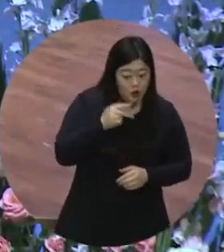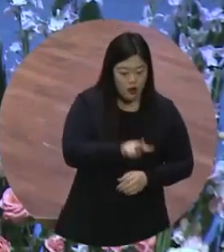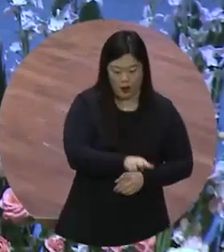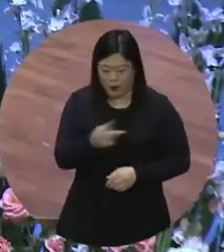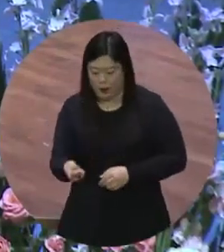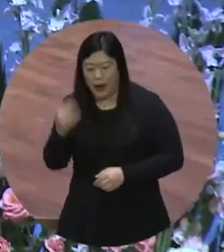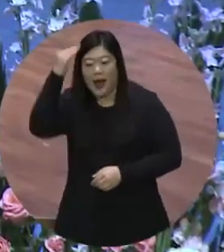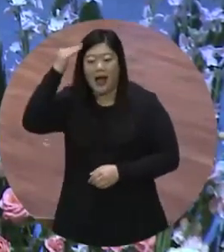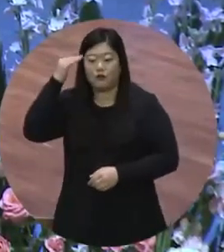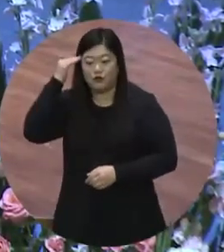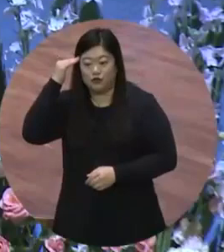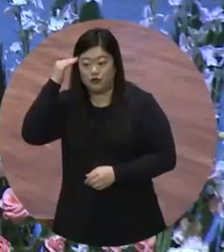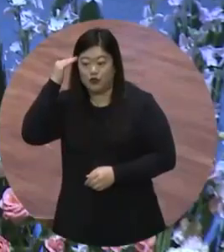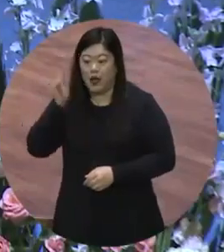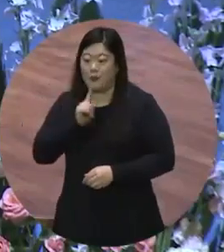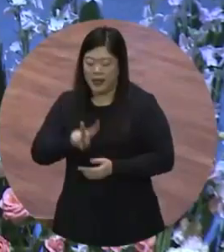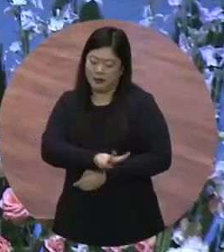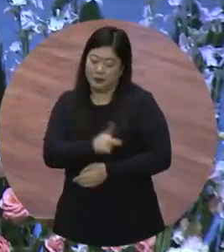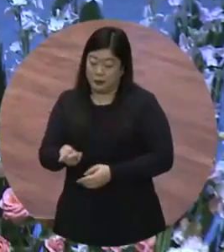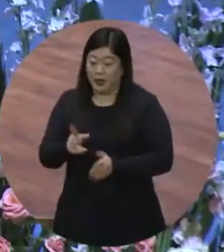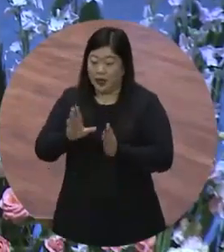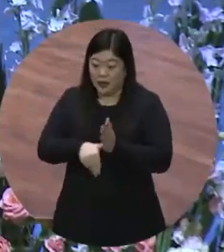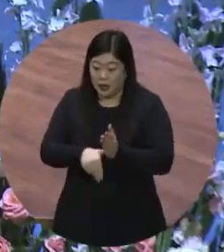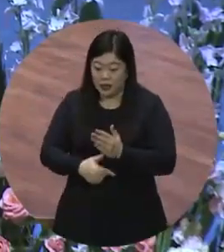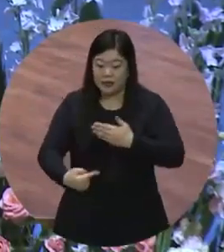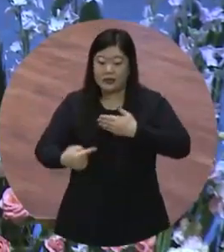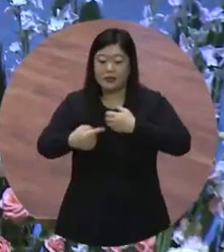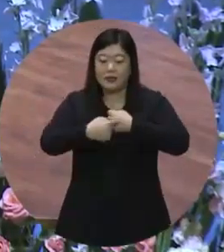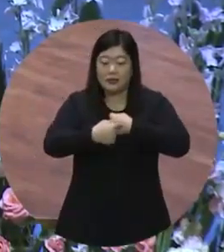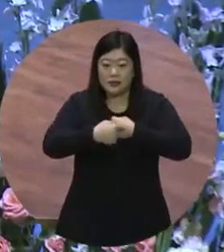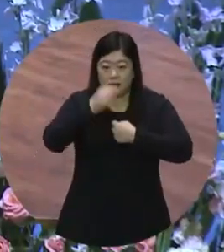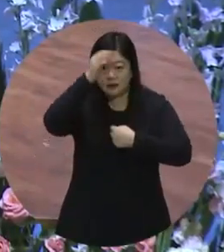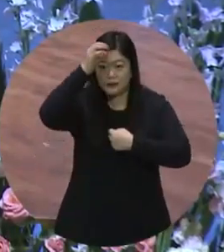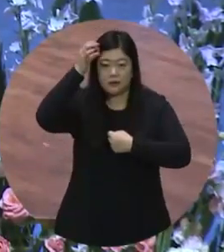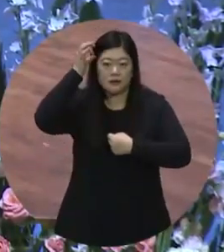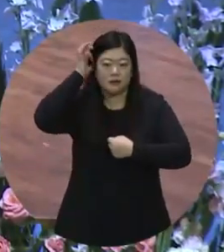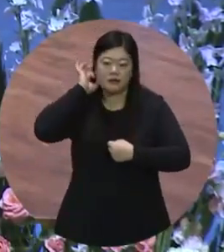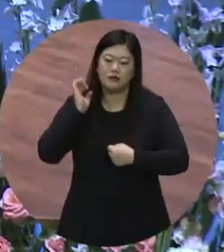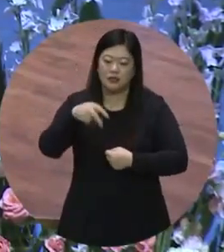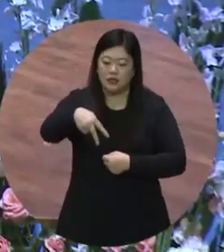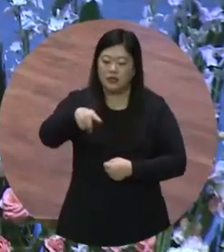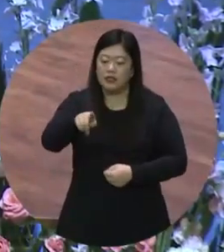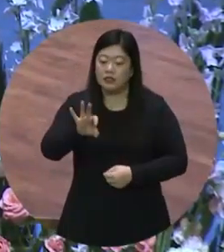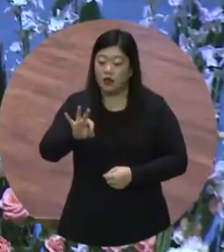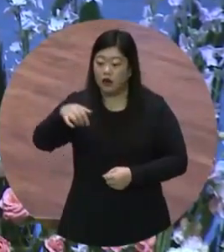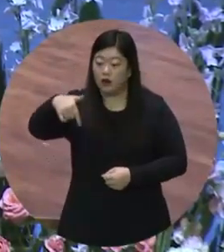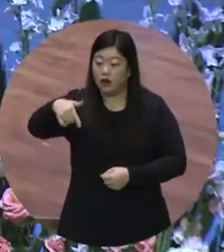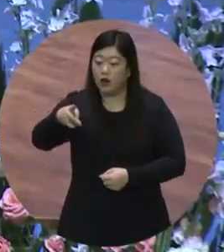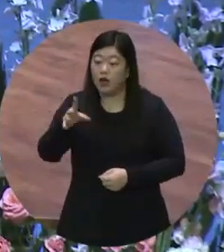이 재미있게 성령을 뭐라고 말했냐? 숨님이라고 말했어요. 숨님.